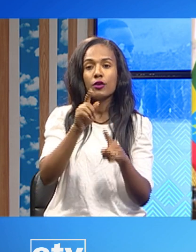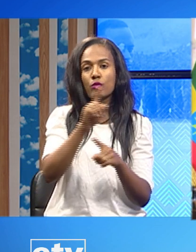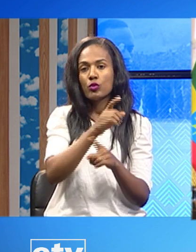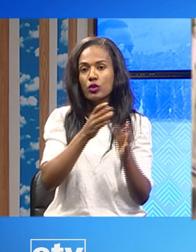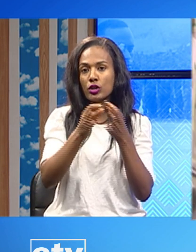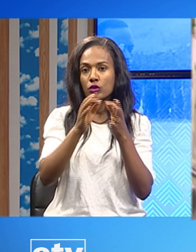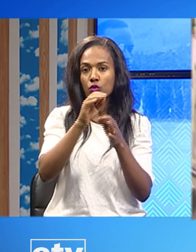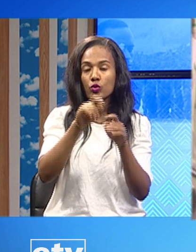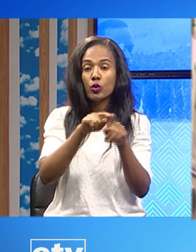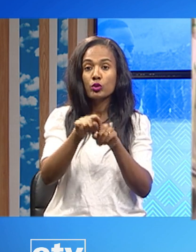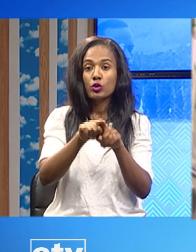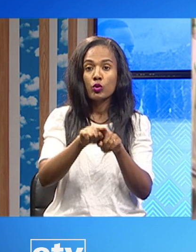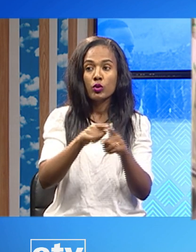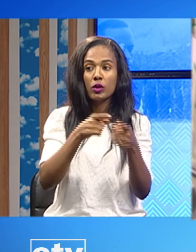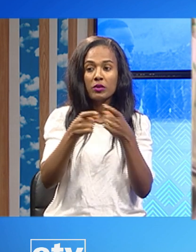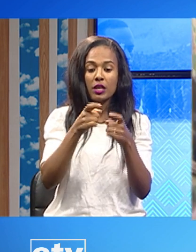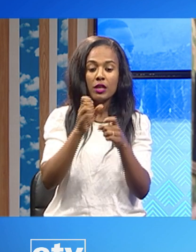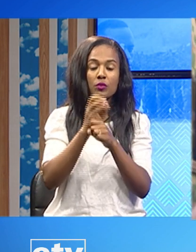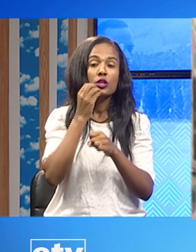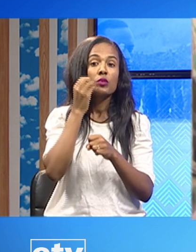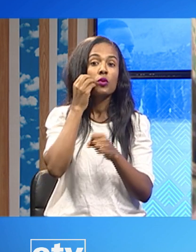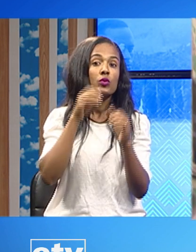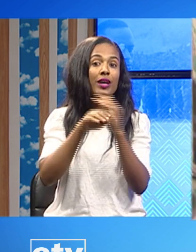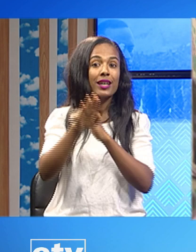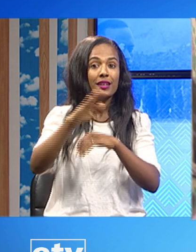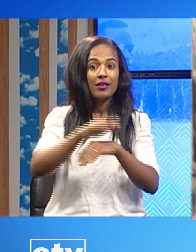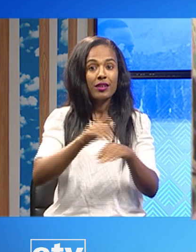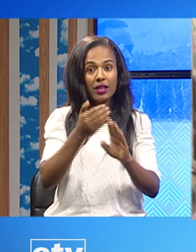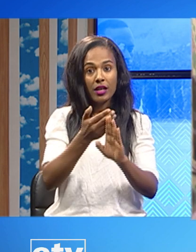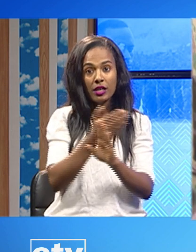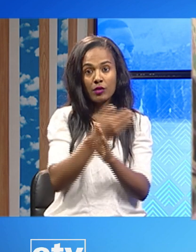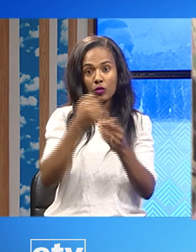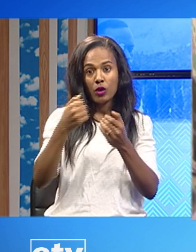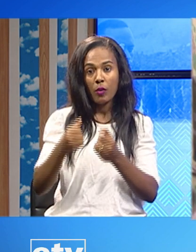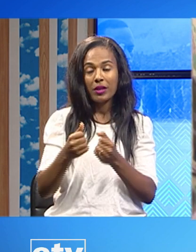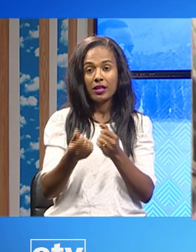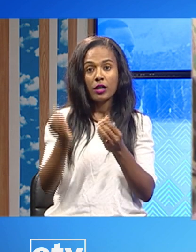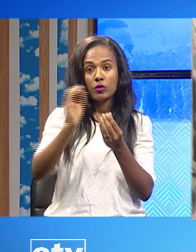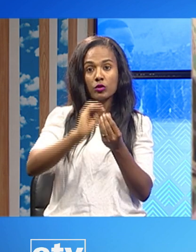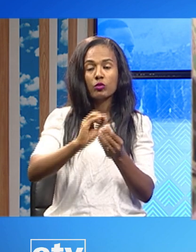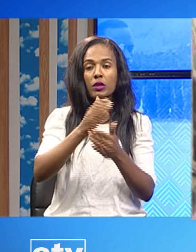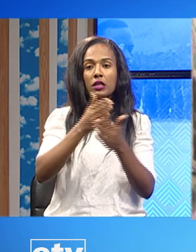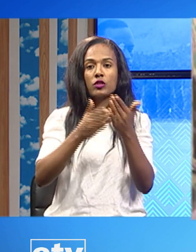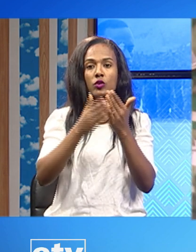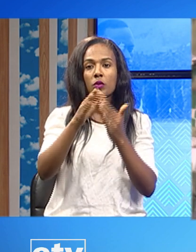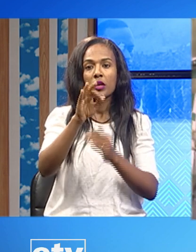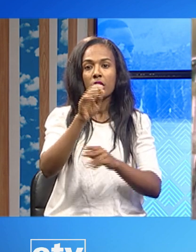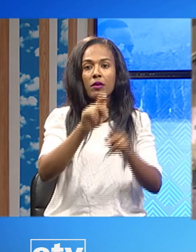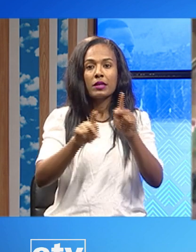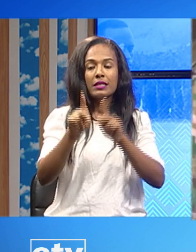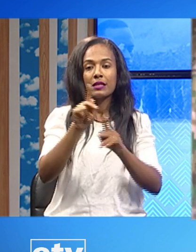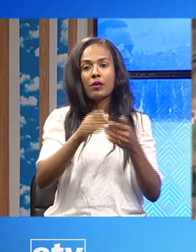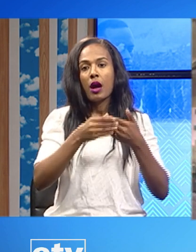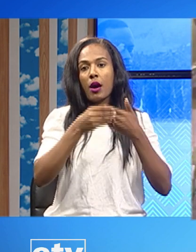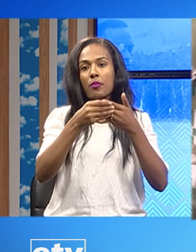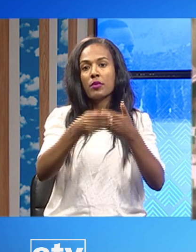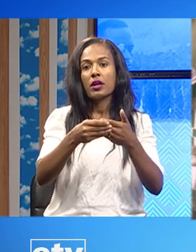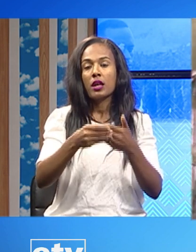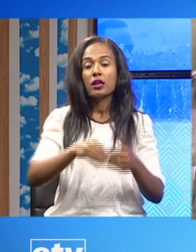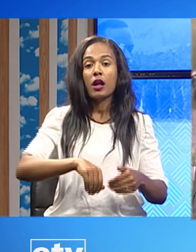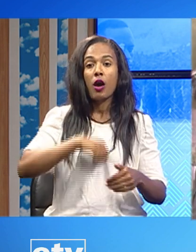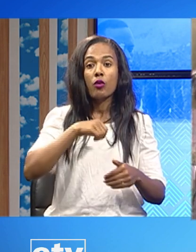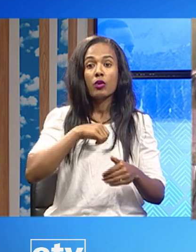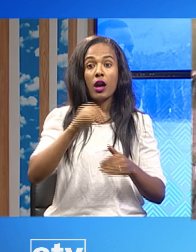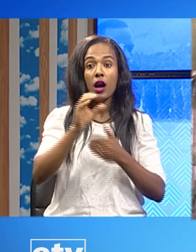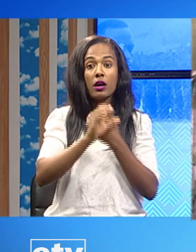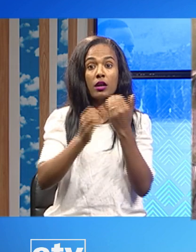የገለጹት ኮሚሽነሩ የመስተዳድር ምክር ቤቱ የክተት ጥሪ የቀደመውን ከማጠናከር ባለፈ በየደረጃው የሚገኝ ህብረተሰብና አመራር ይህንን አኩሪ ሀገር